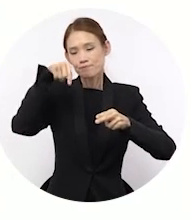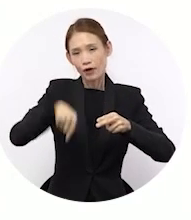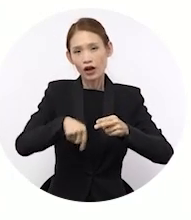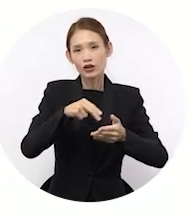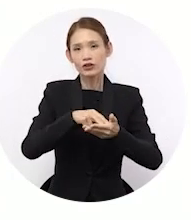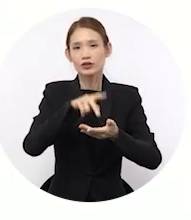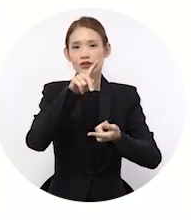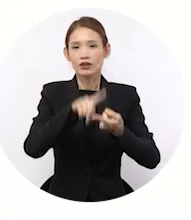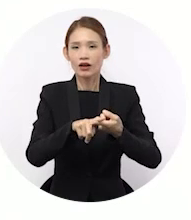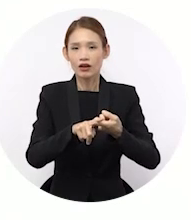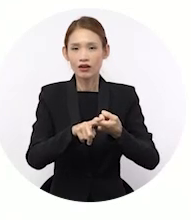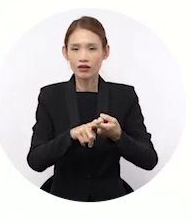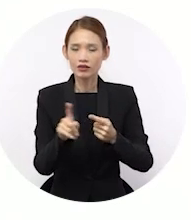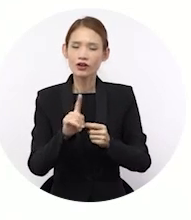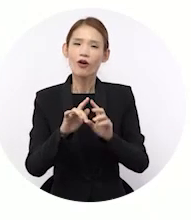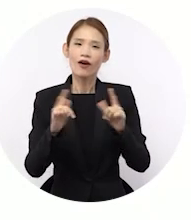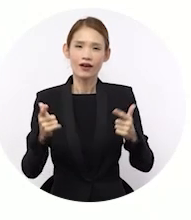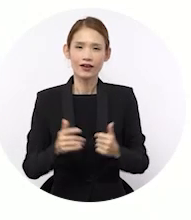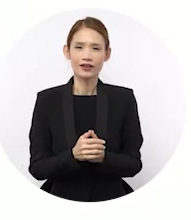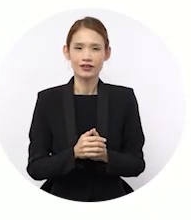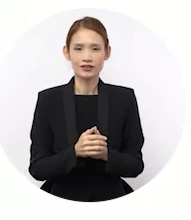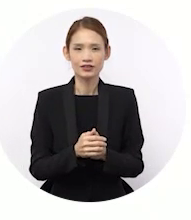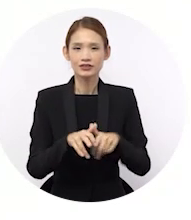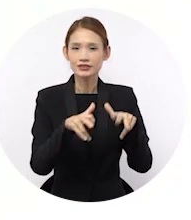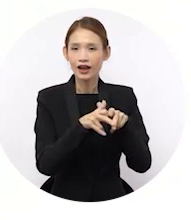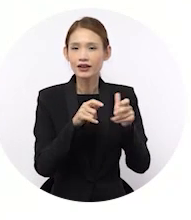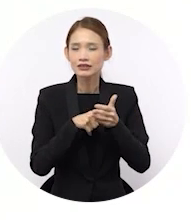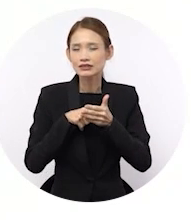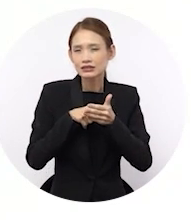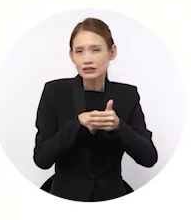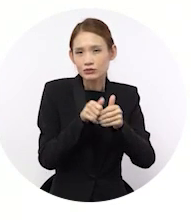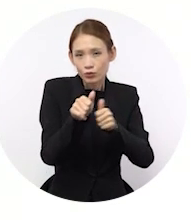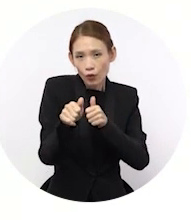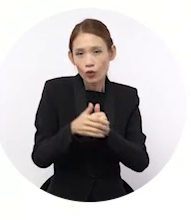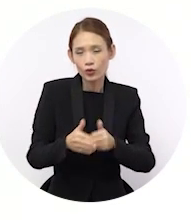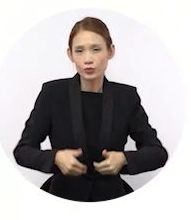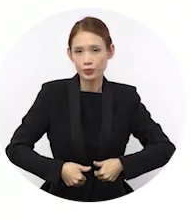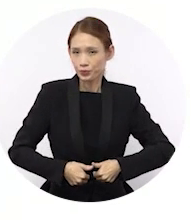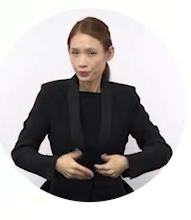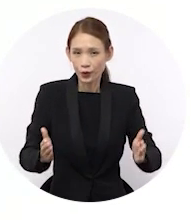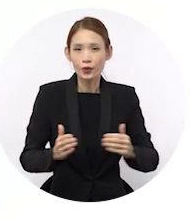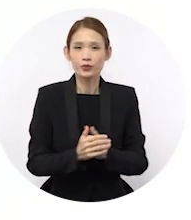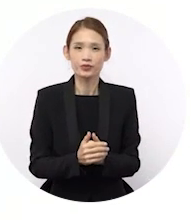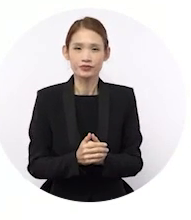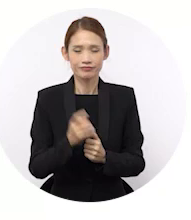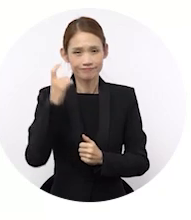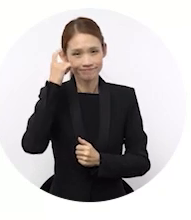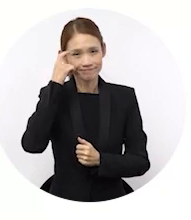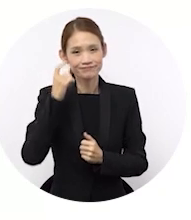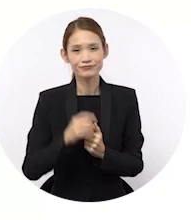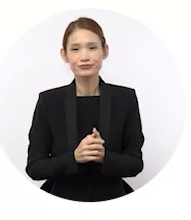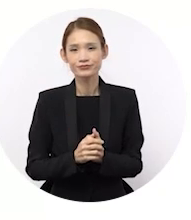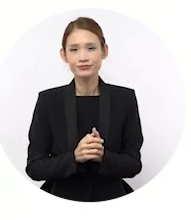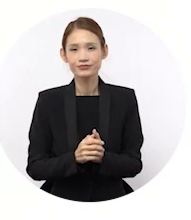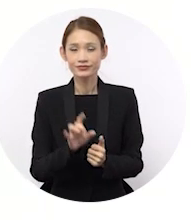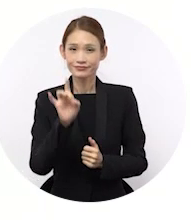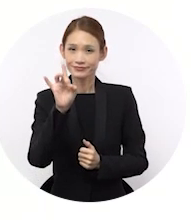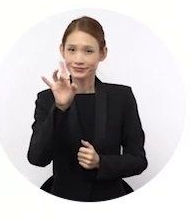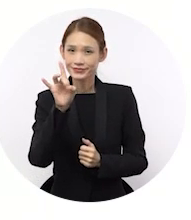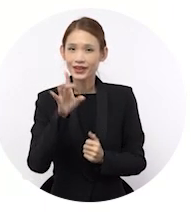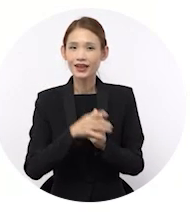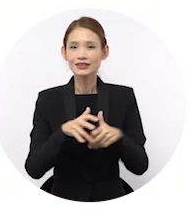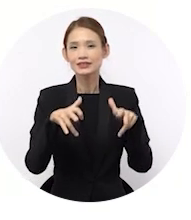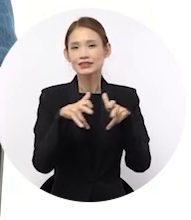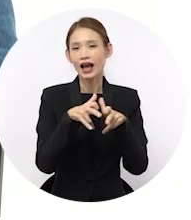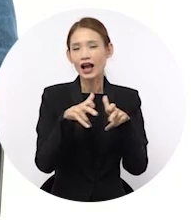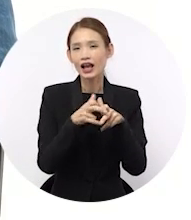휠체어에서 벗어났다는 그 사실이 멋진 건 아닐 거예요. 장애는 극복할 수 없고 할 필요도 없다. 저는 또 이렇게 생각을 합니다.